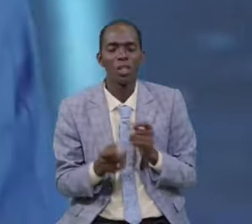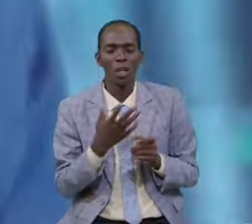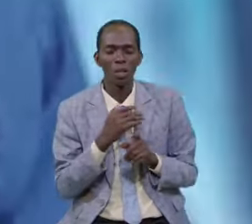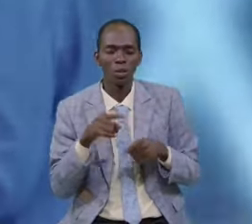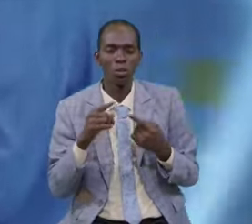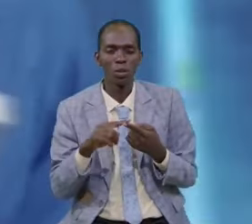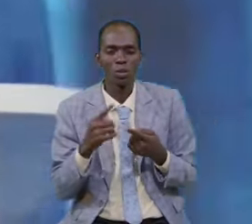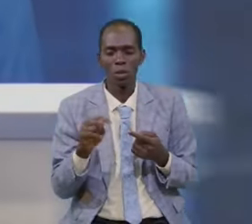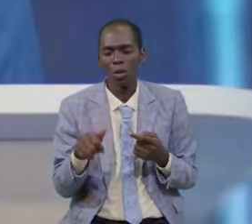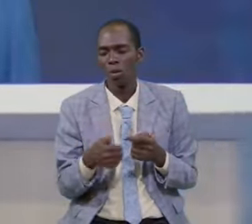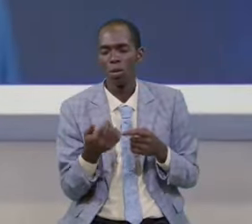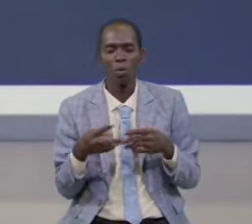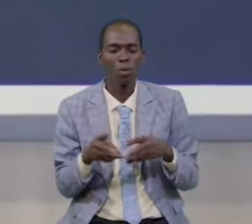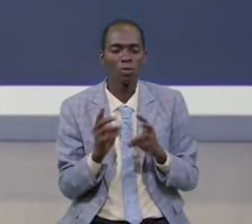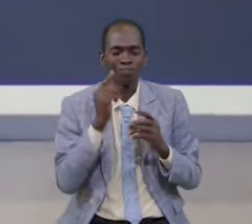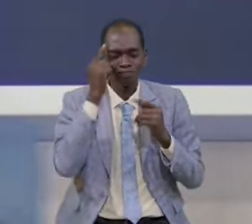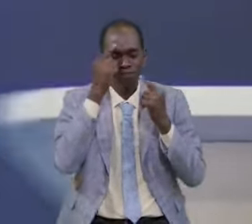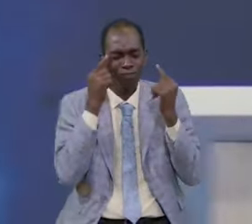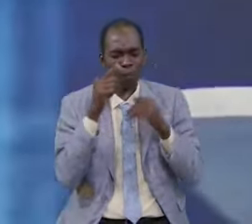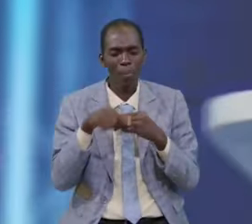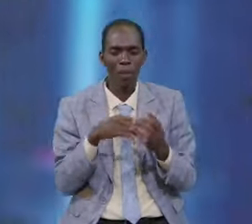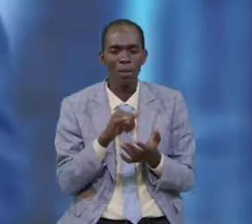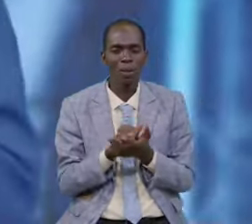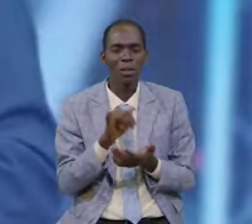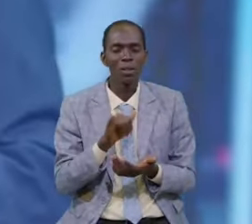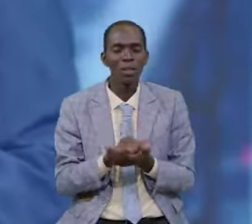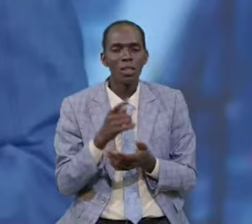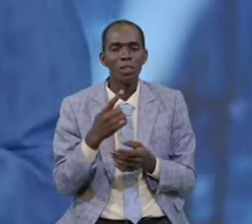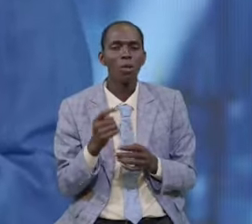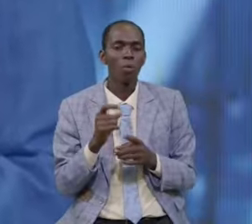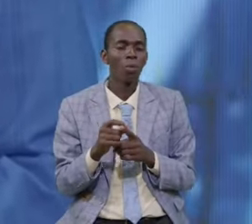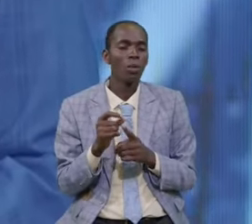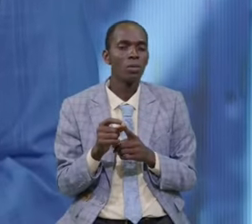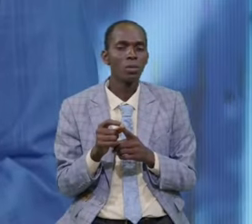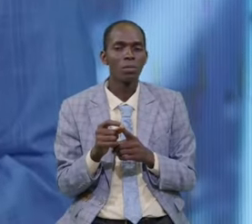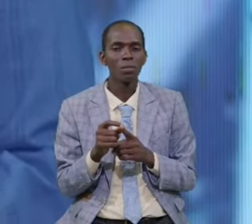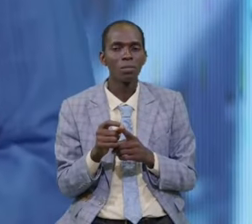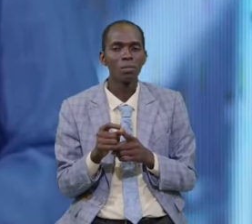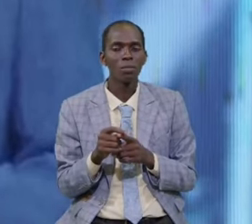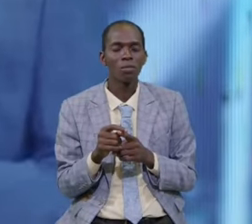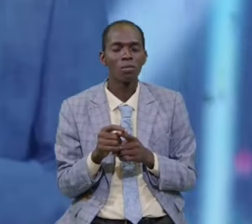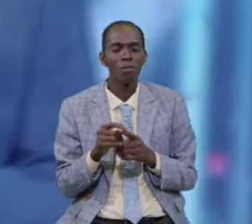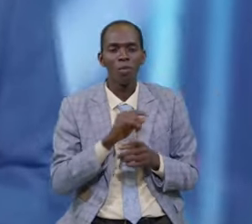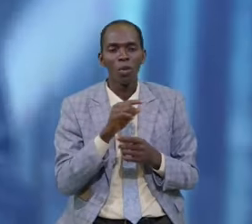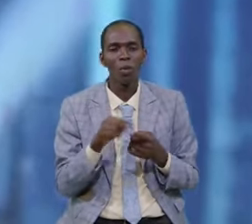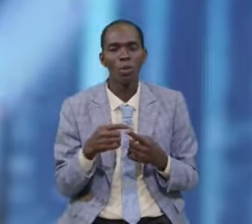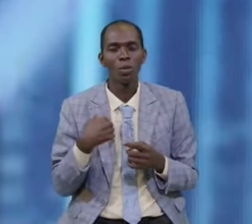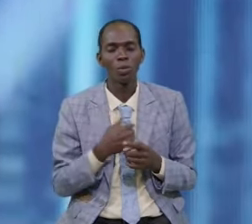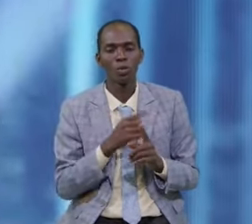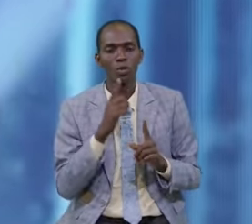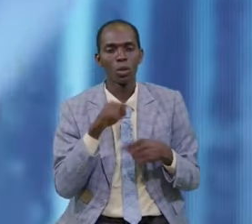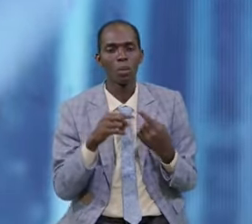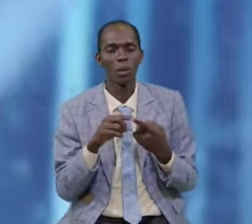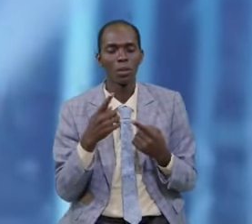cela. Le monde, que vous parliez des traditions du monde, elles sont en train